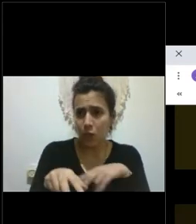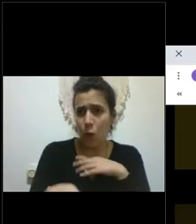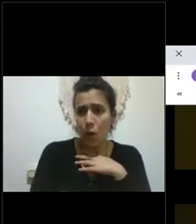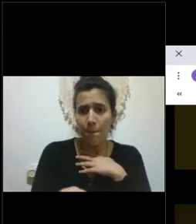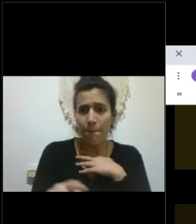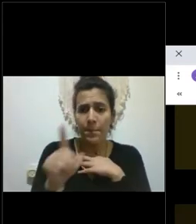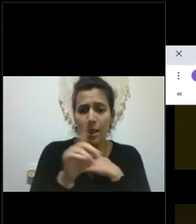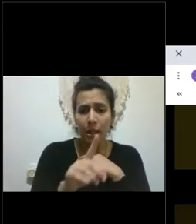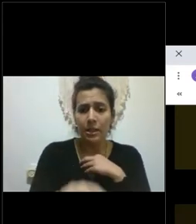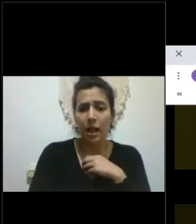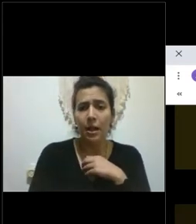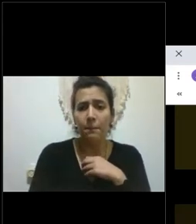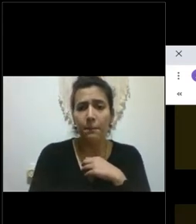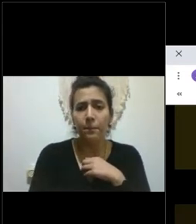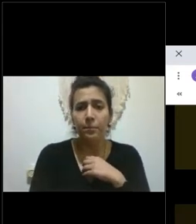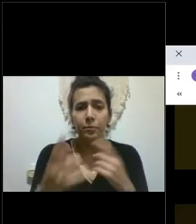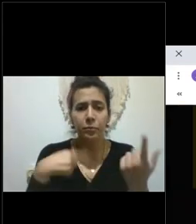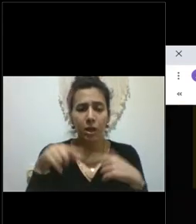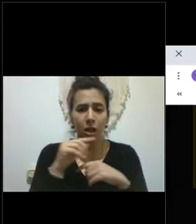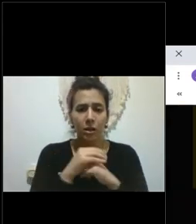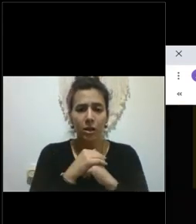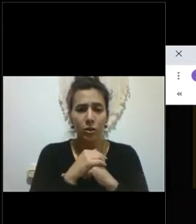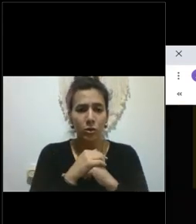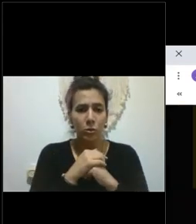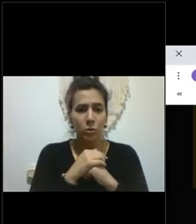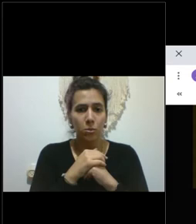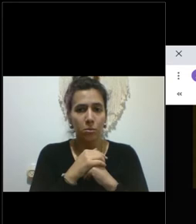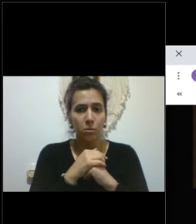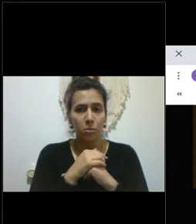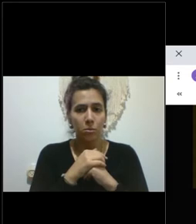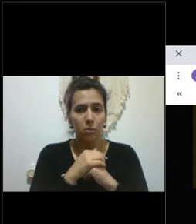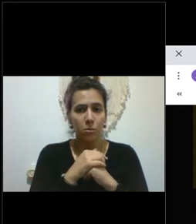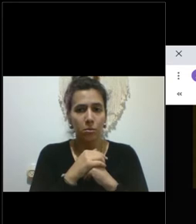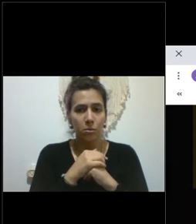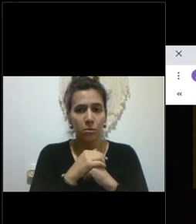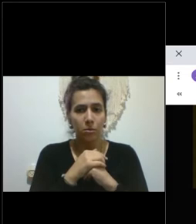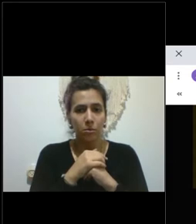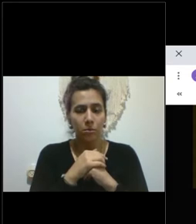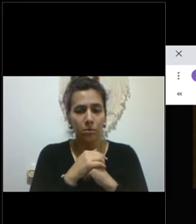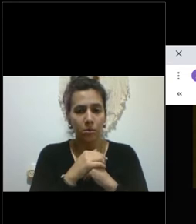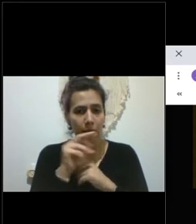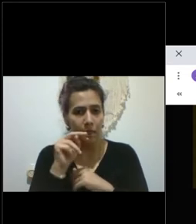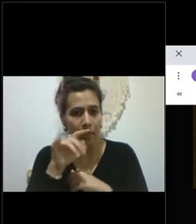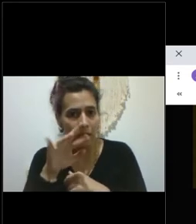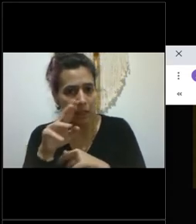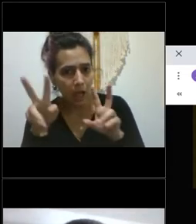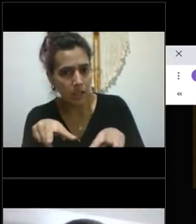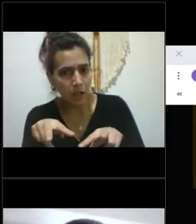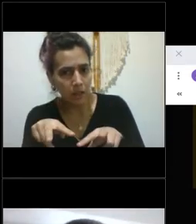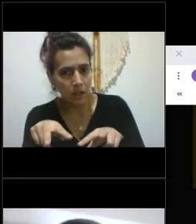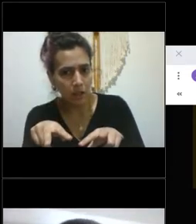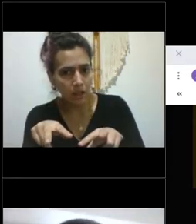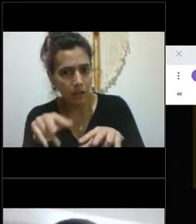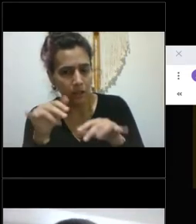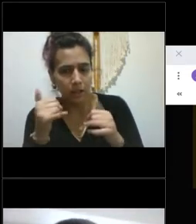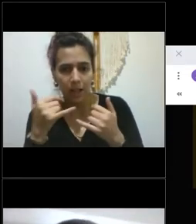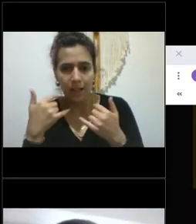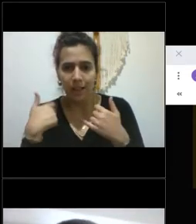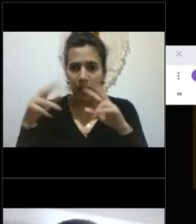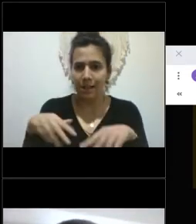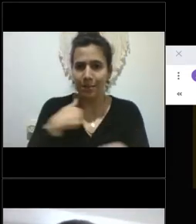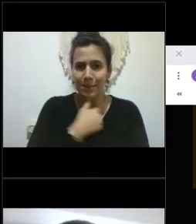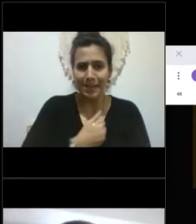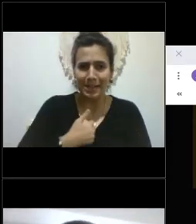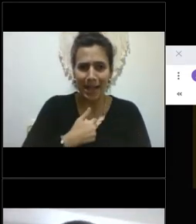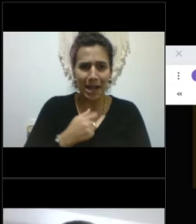בינתיים אנחנו נעבור על המבצע של... ניר, אתה חזרת אלינו? אני חזרתי, מצטער חברים, לא